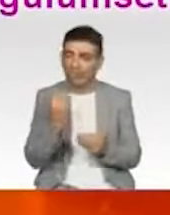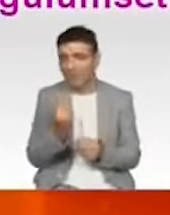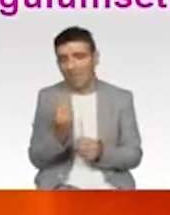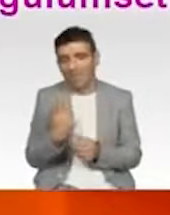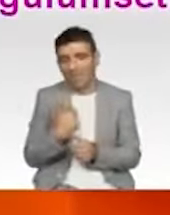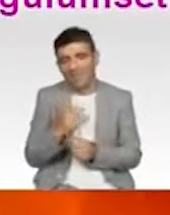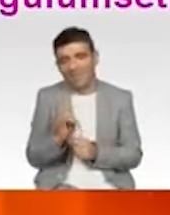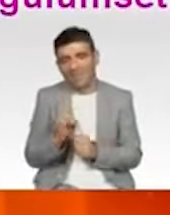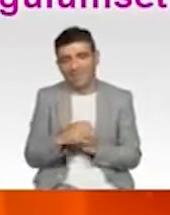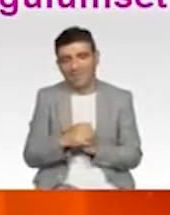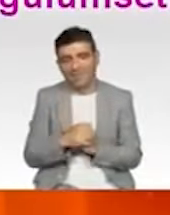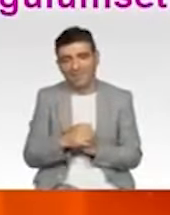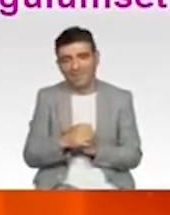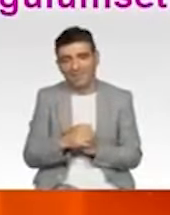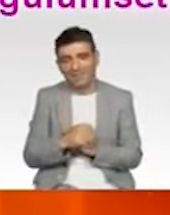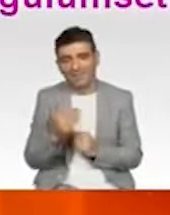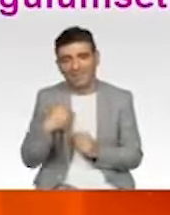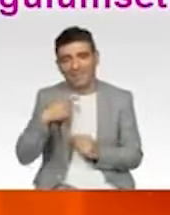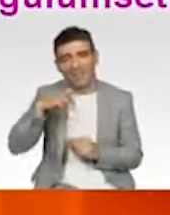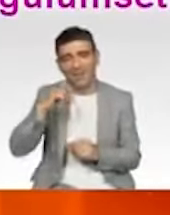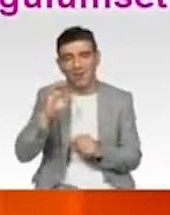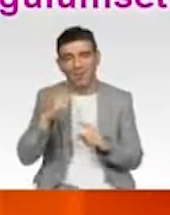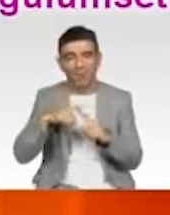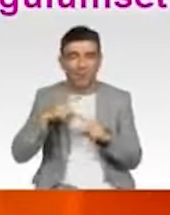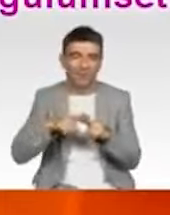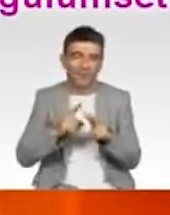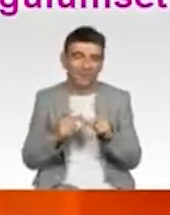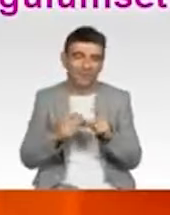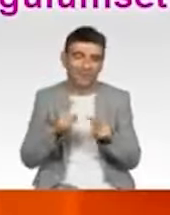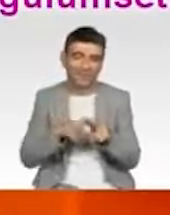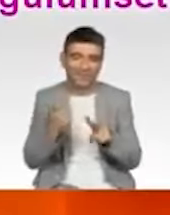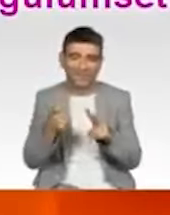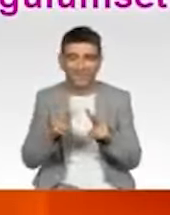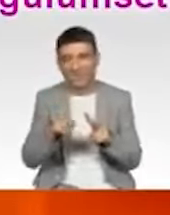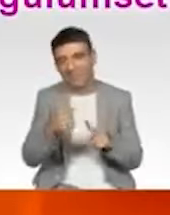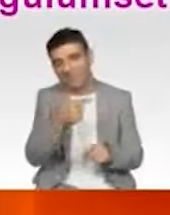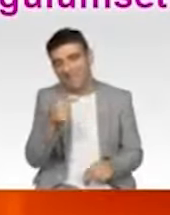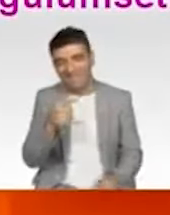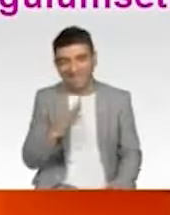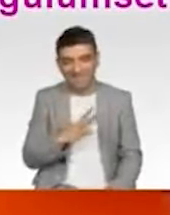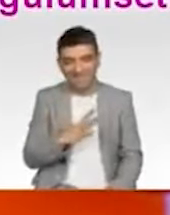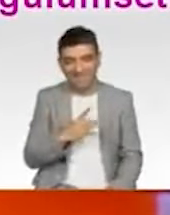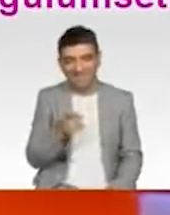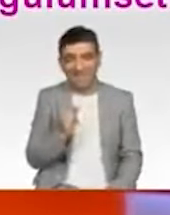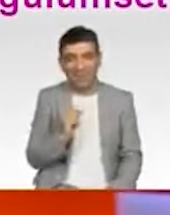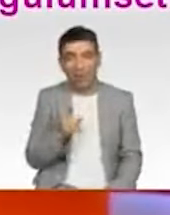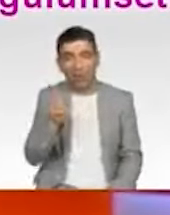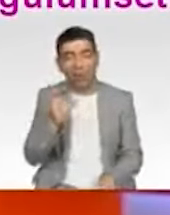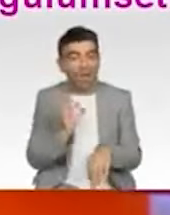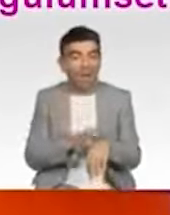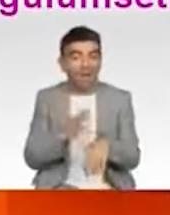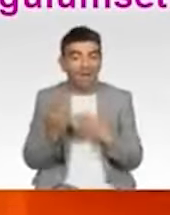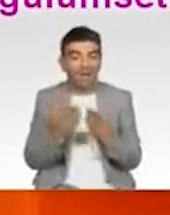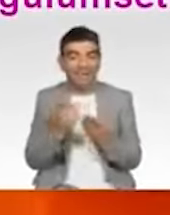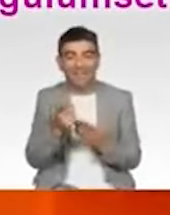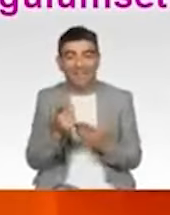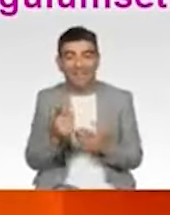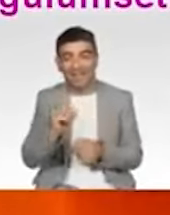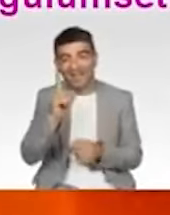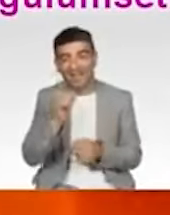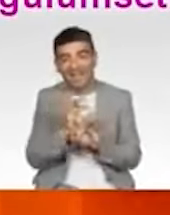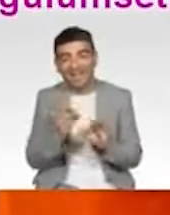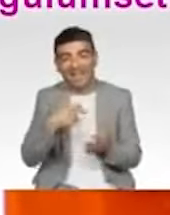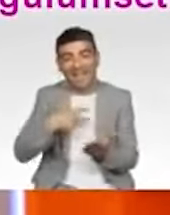yani. Diz çökemiyoruz. Potasyum eksikliğimiz var. Ya aslında o an iki çift zaten dedi. O an zaten... Allah'tan başka kimsenin